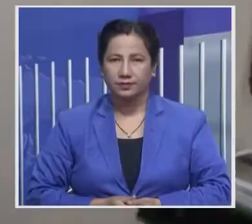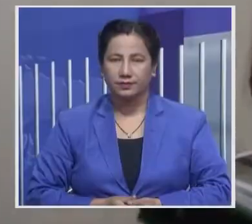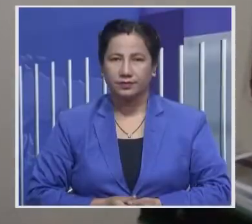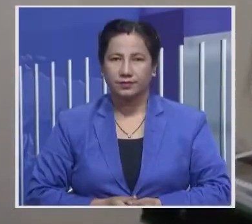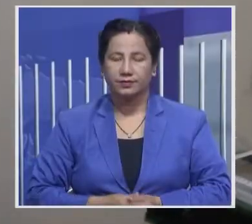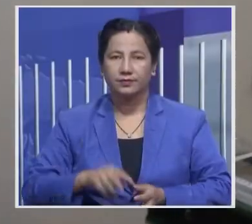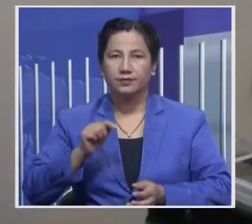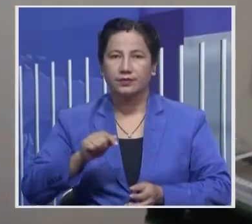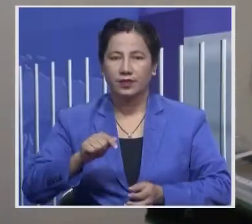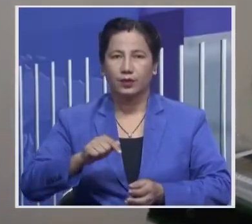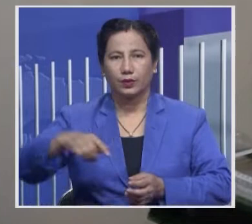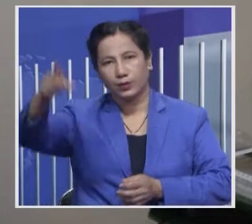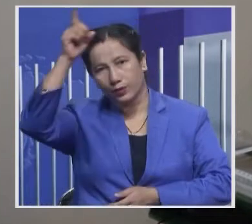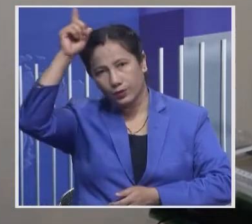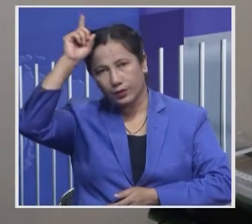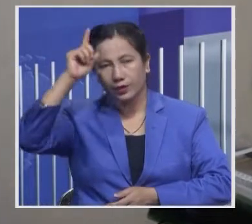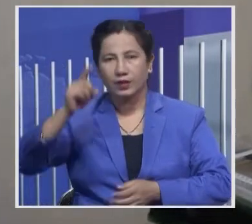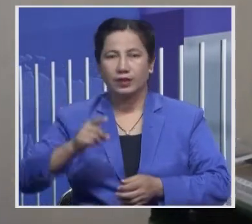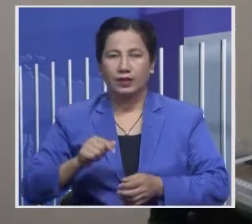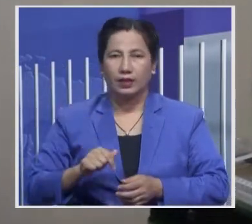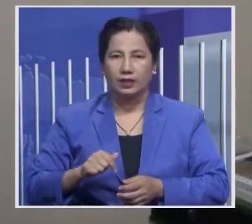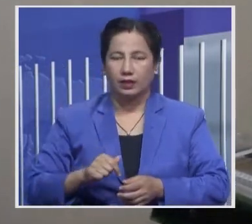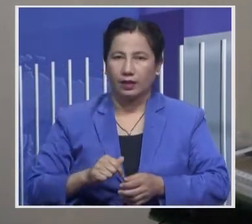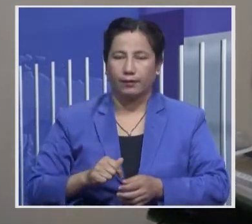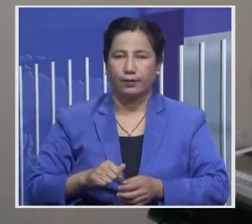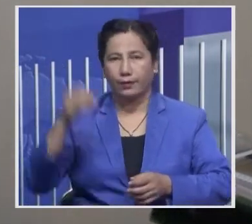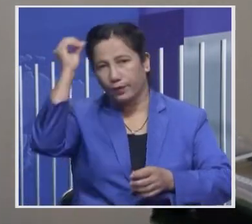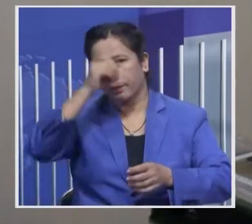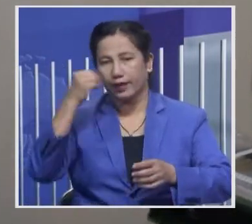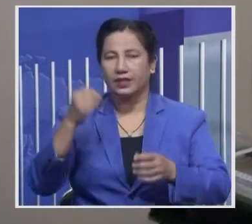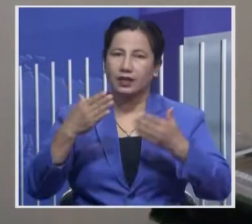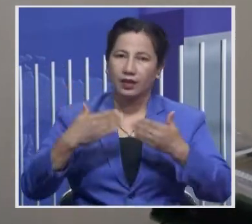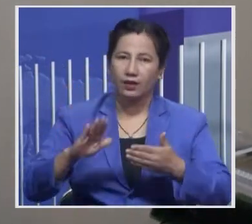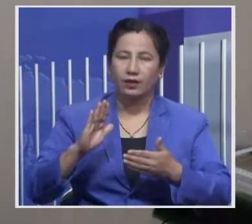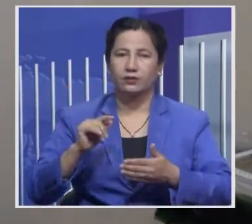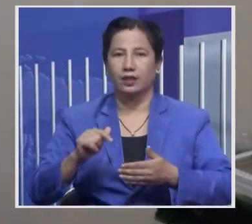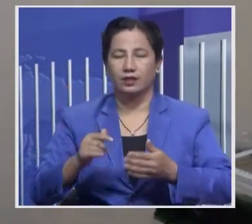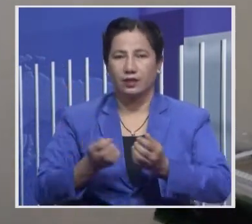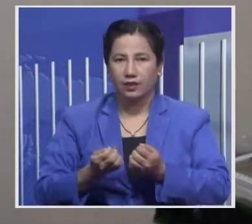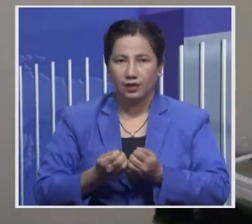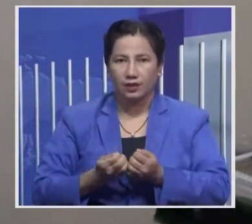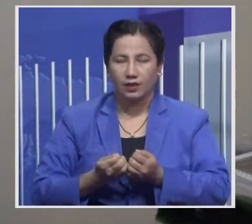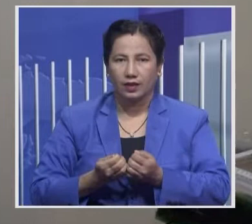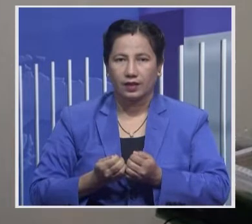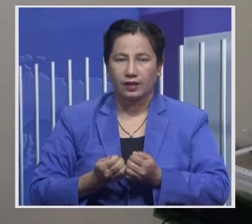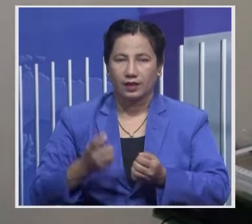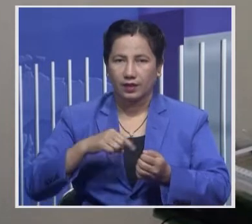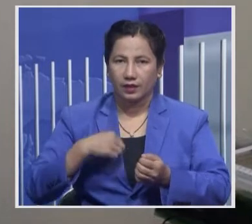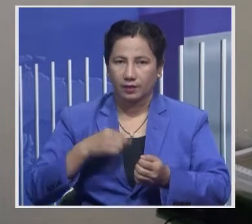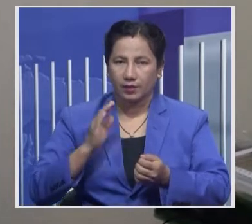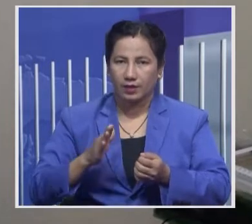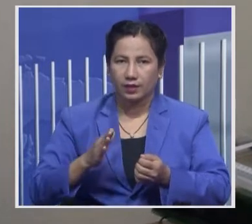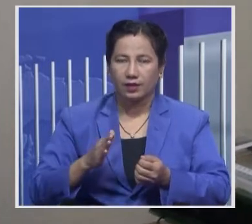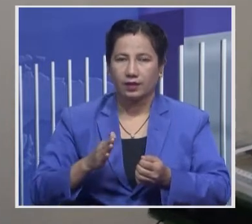संस्कृति र रीतिरिवाजलाई हामी जोगाउन सक्यौँ भने हाम्रो अस्तित्व नै गुम्छ, जसले गर्दा हाम्रो पहिचान नै गुम्छ र हामीमा